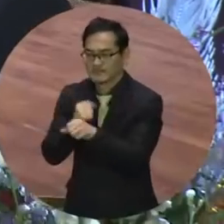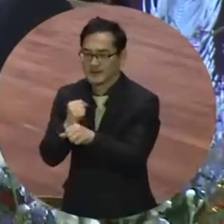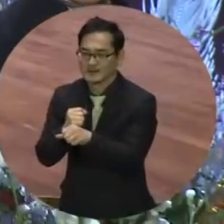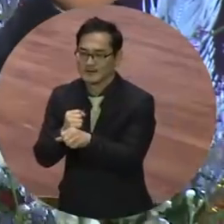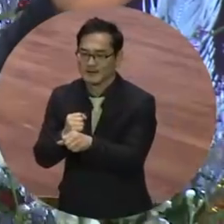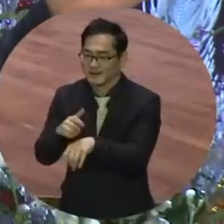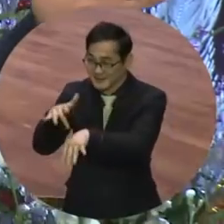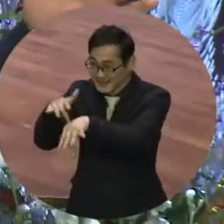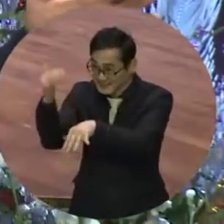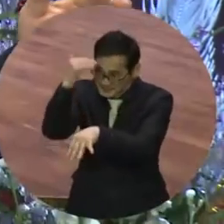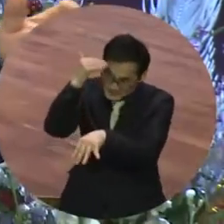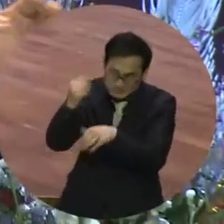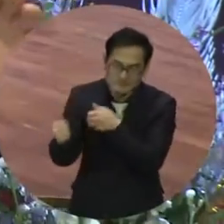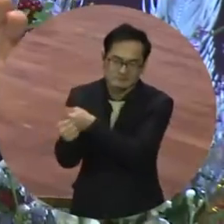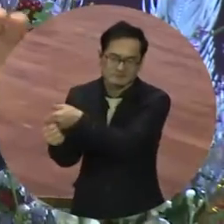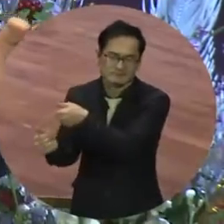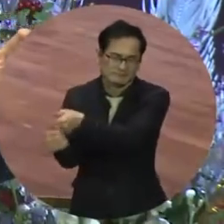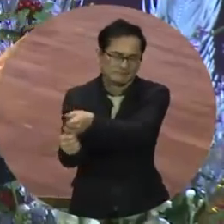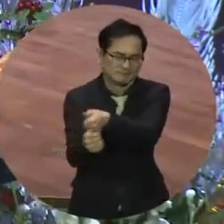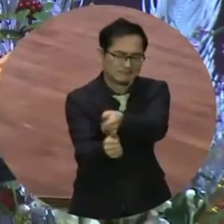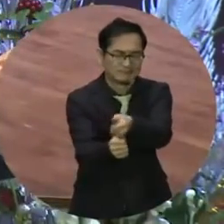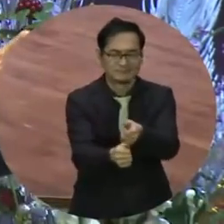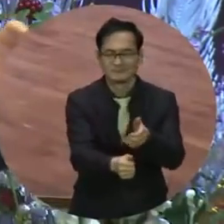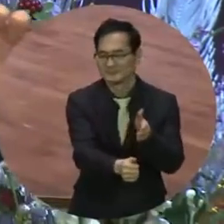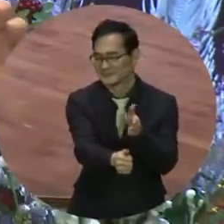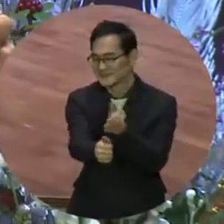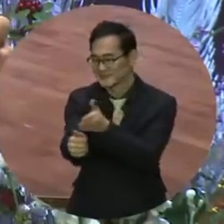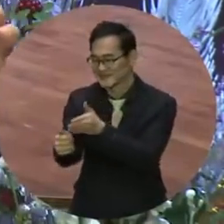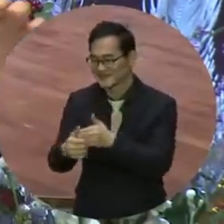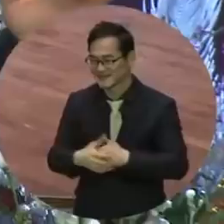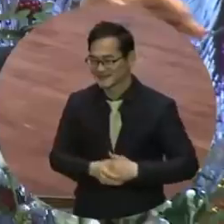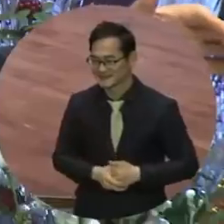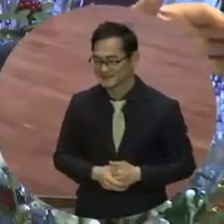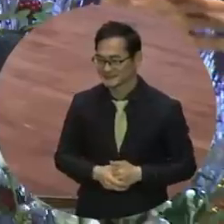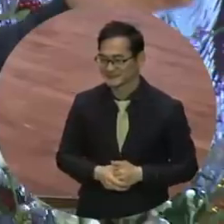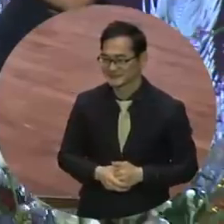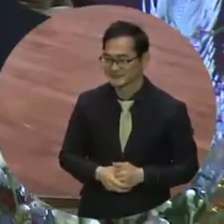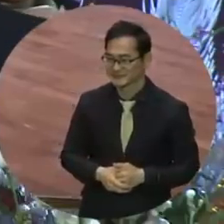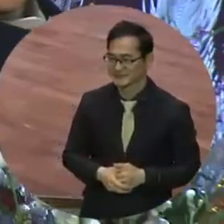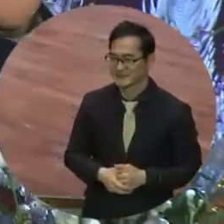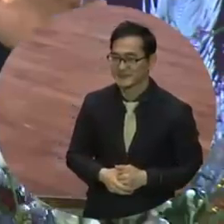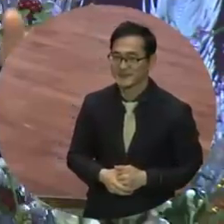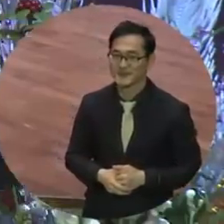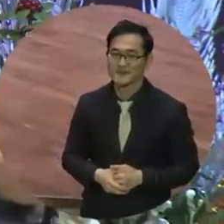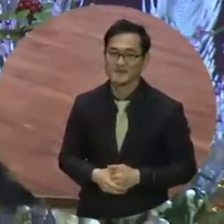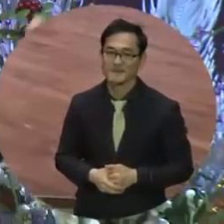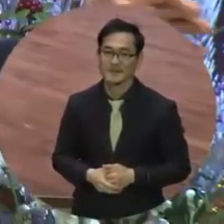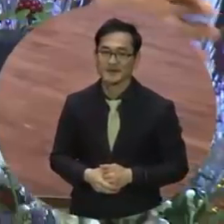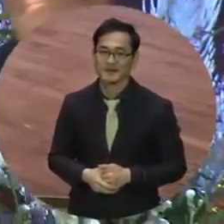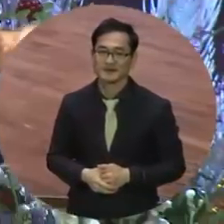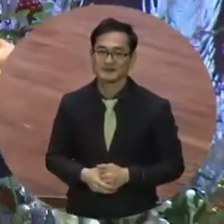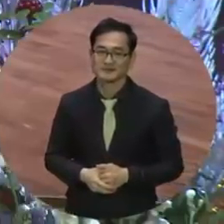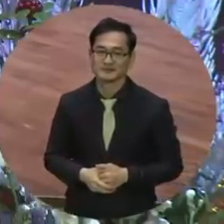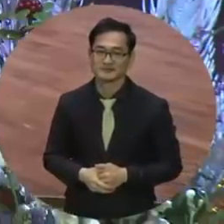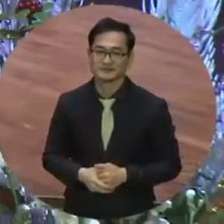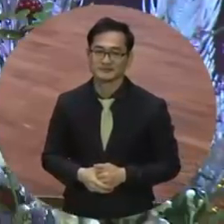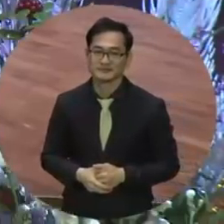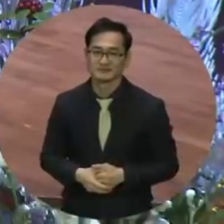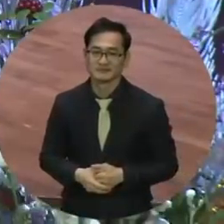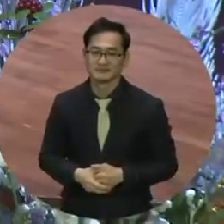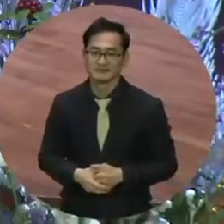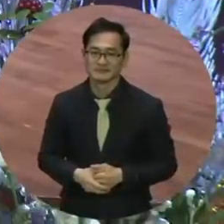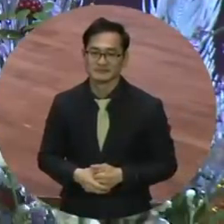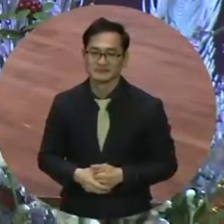이 풍랑 위에 놀잖아요. 막 밭 태풍이 바람 불어 그 위에서 놀아요. 놀아요. 왜냐